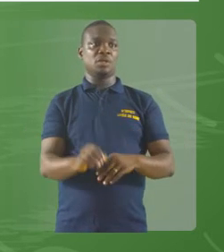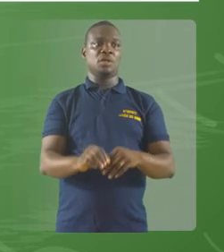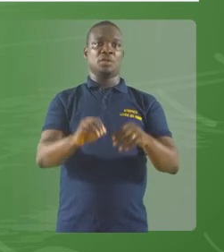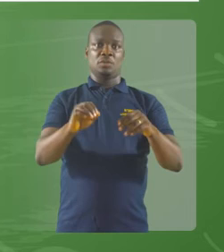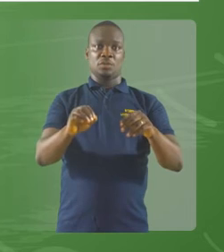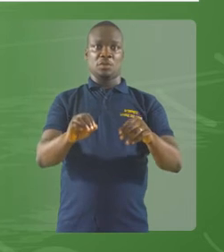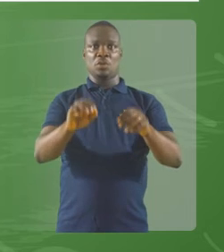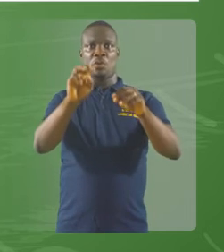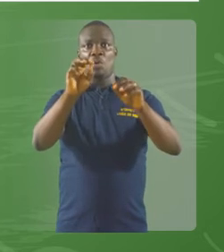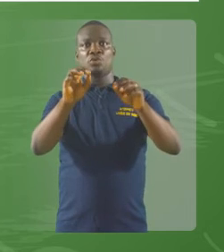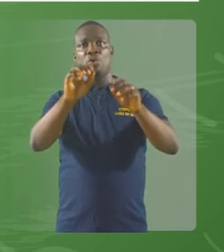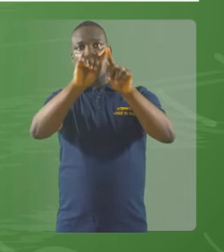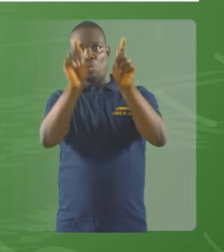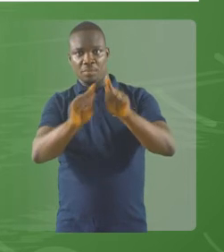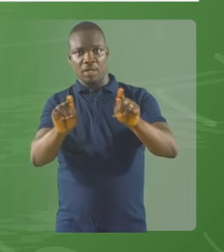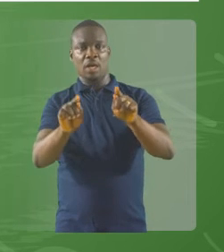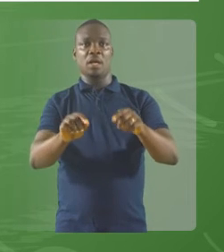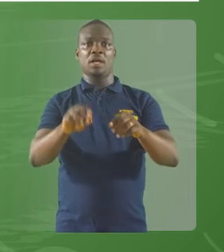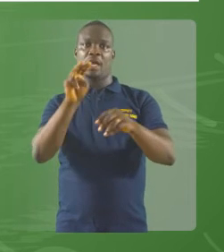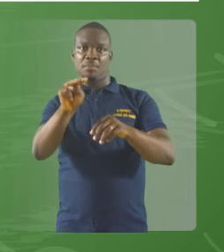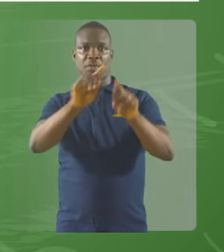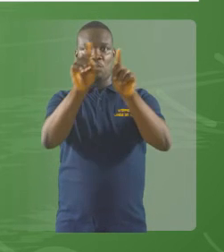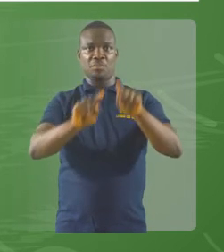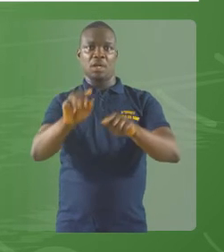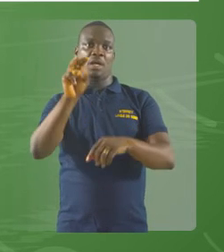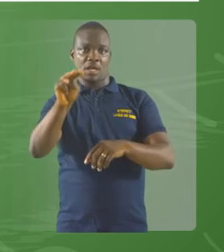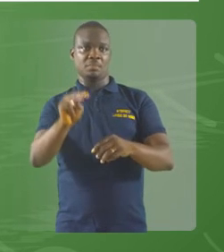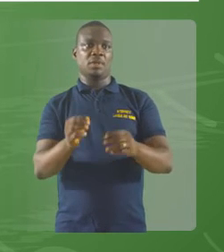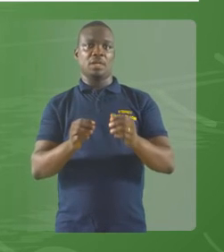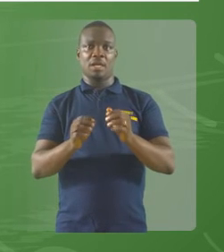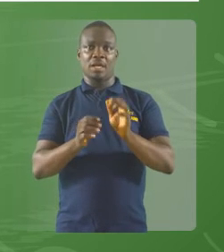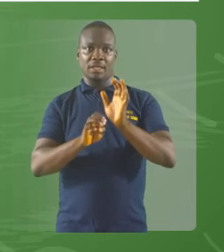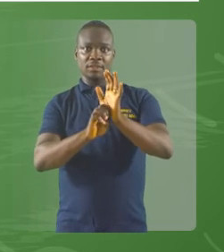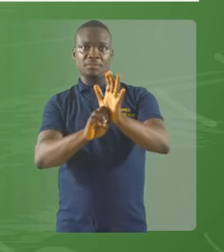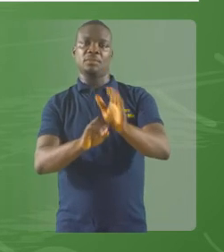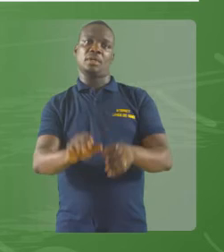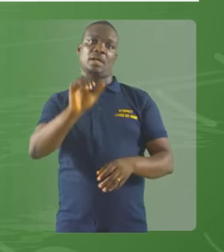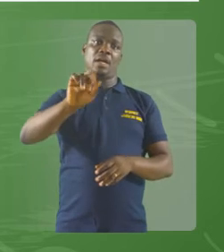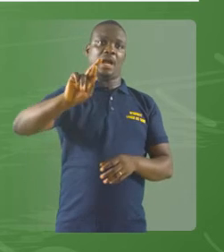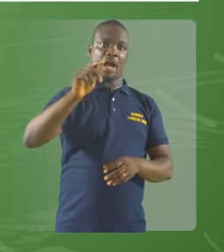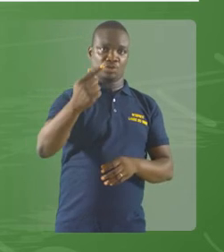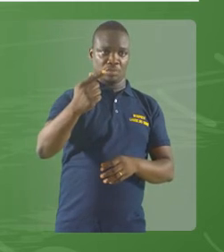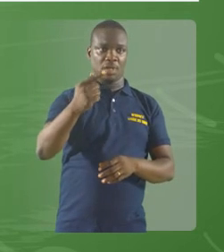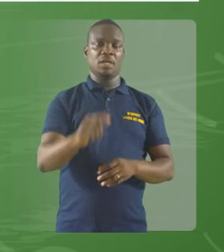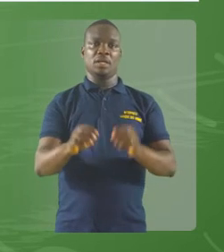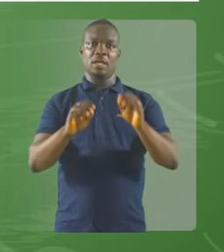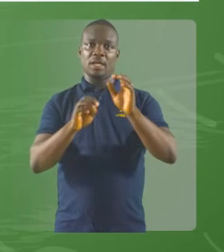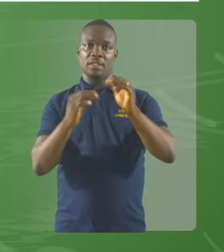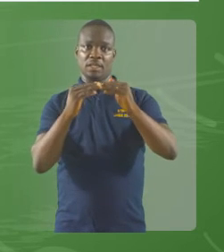θ va se traduire par argument de Z' moins oméga sur Z moins oméga égale à